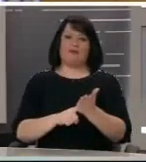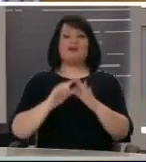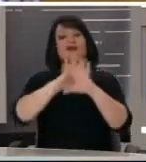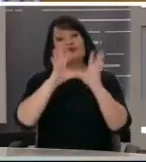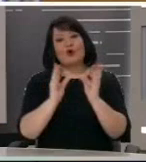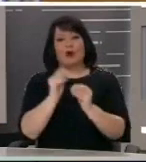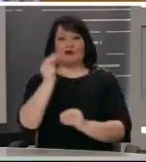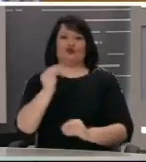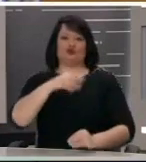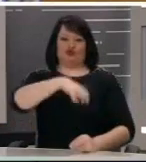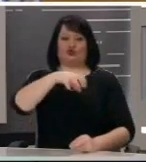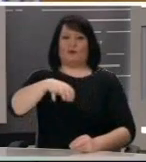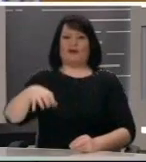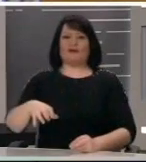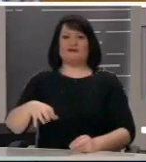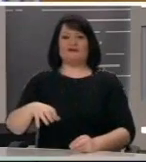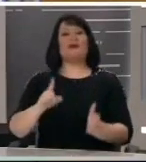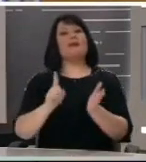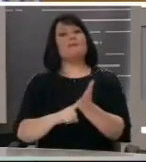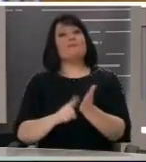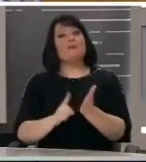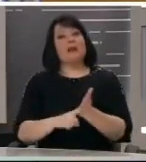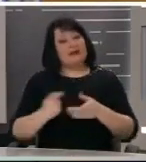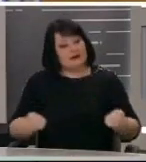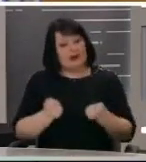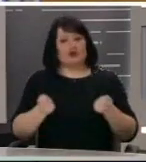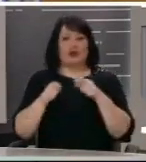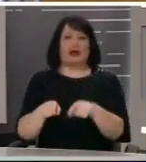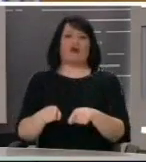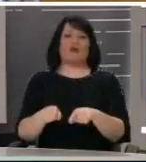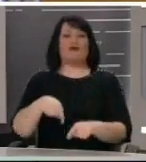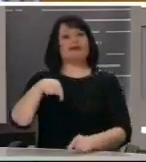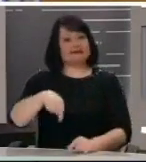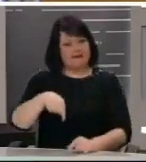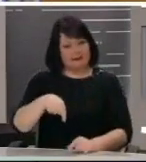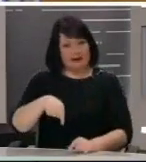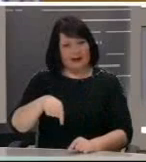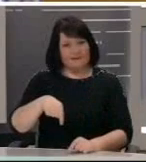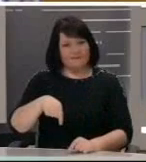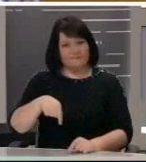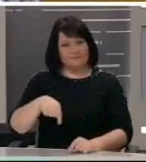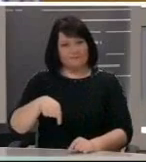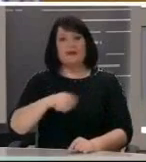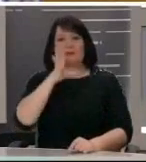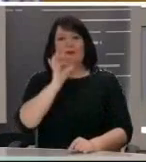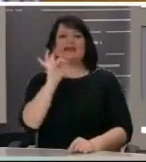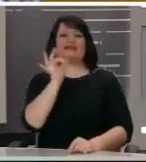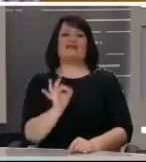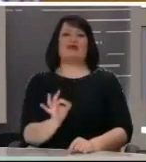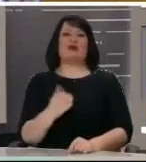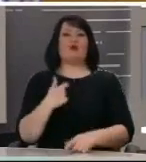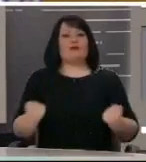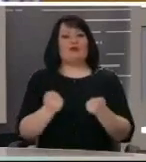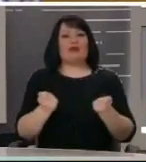πεδίο. Ας κάνουμε λοιπόν αυτό που πρέπει. Η σημερινή ουσιαστική και συμβολική κίνηση για